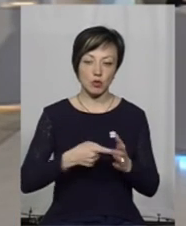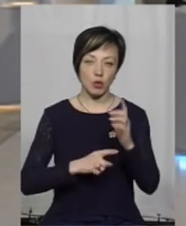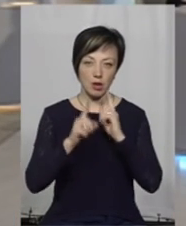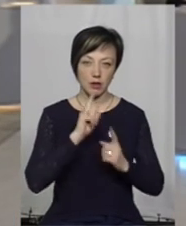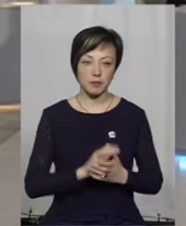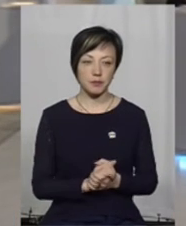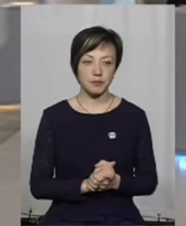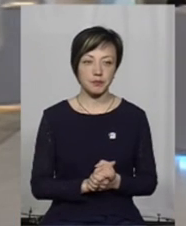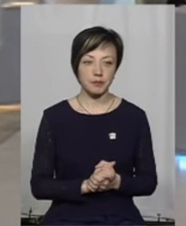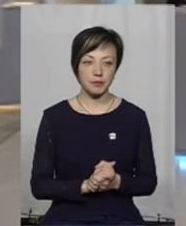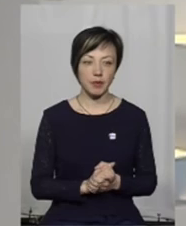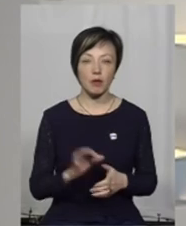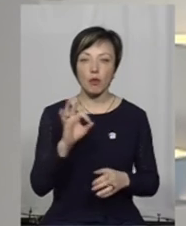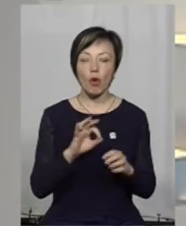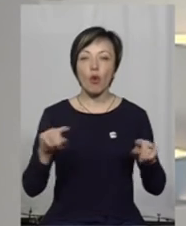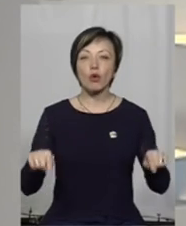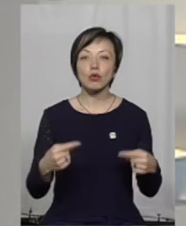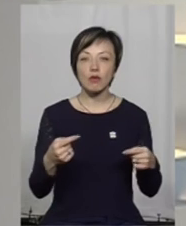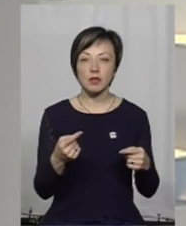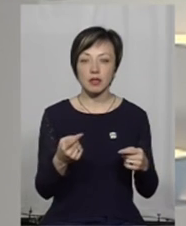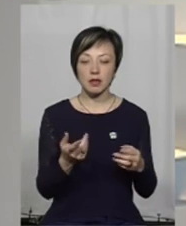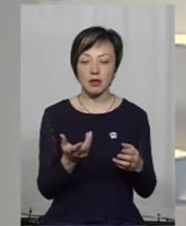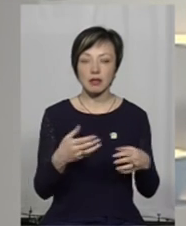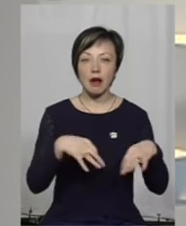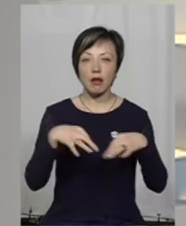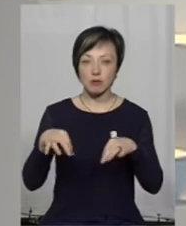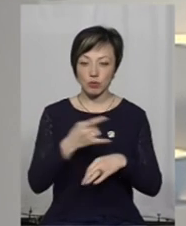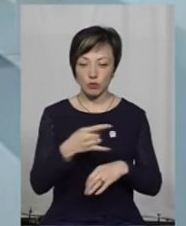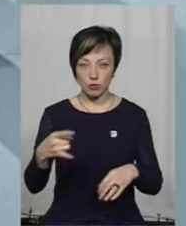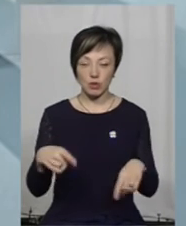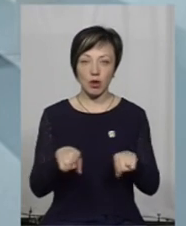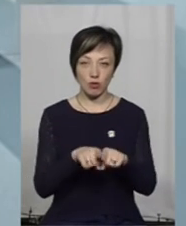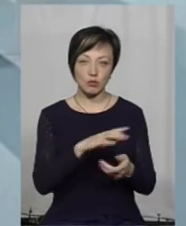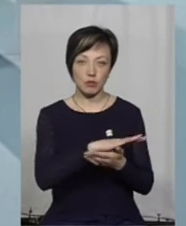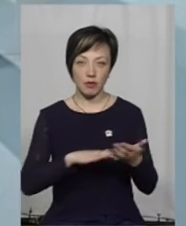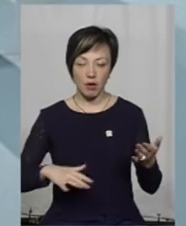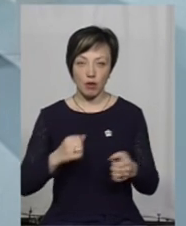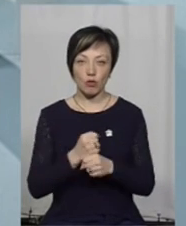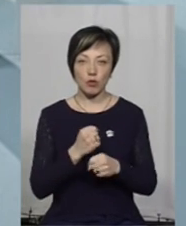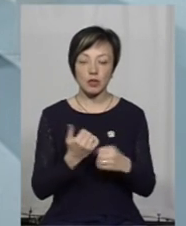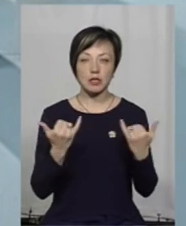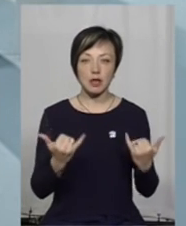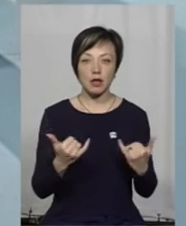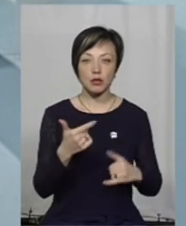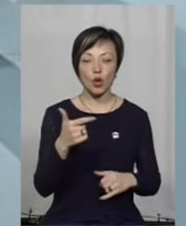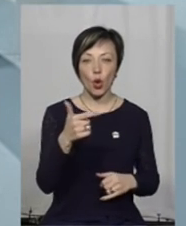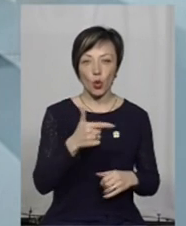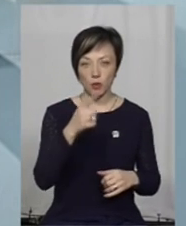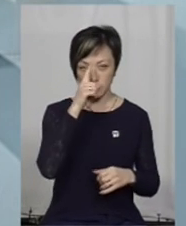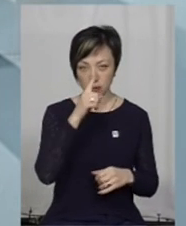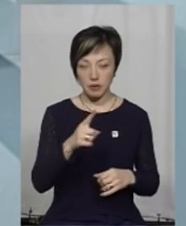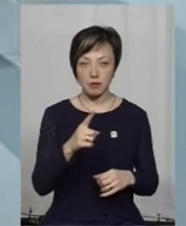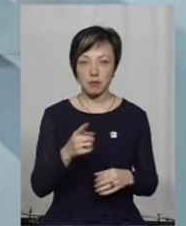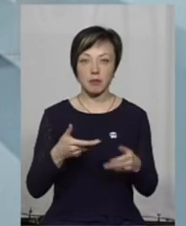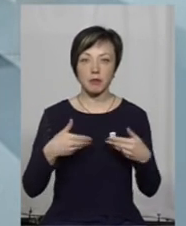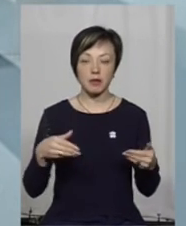ради. Про оновлення складу комунального транспорту йде? Також, також робота йде. Наразі в грудні